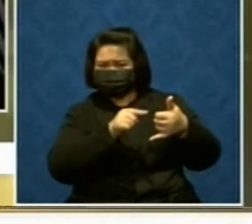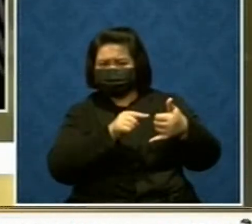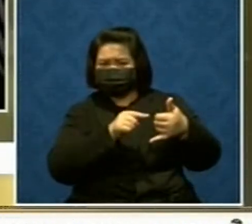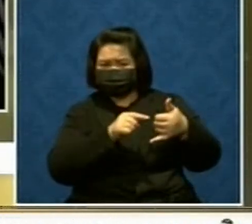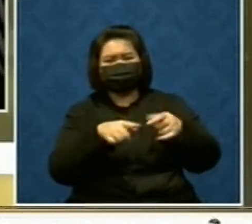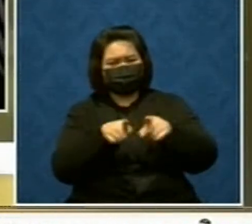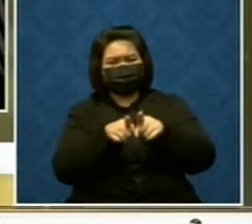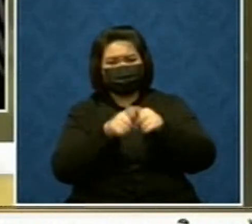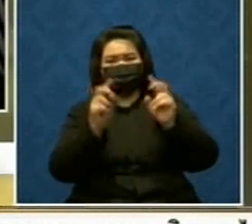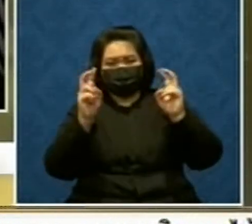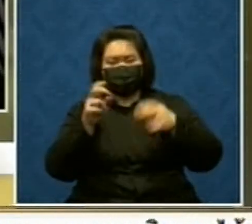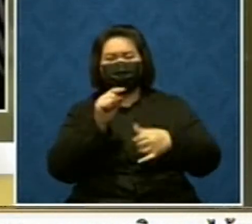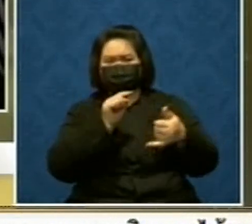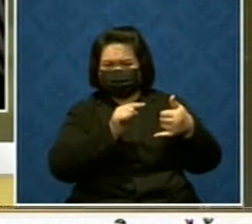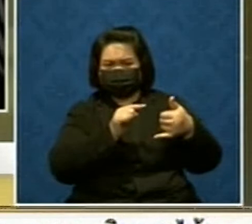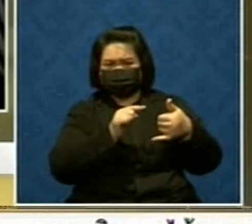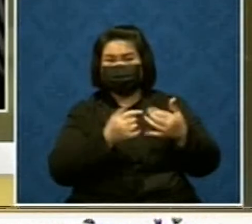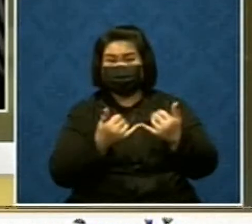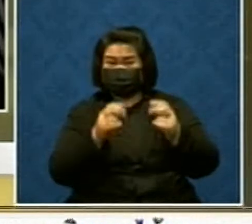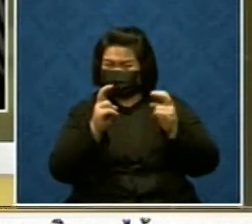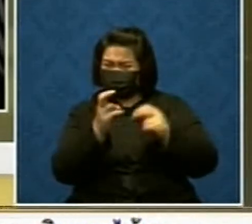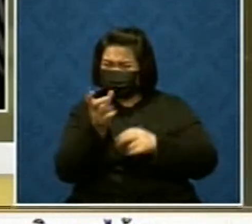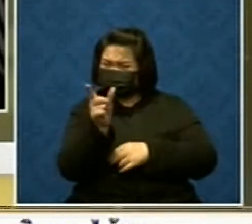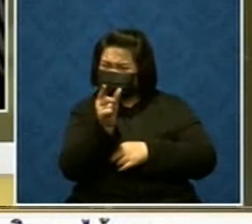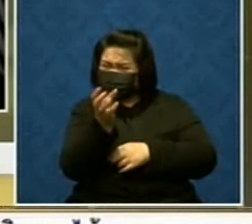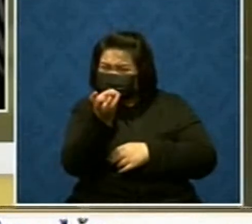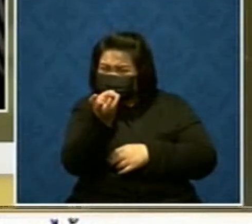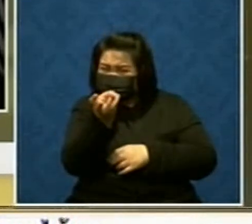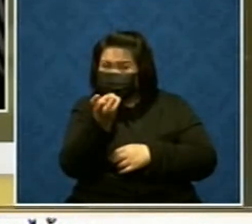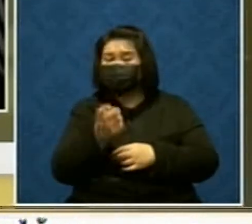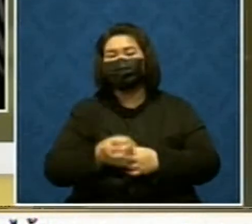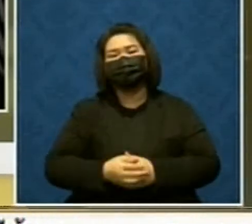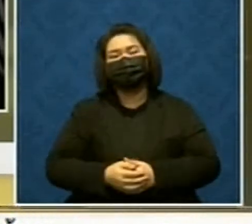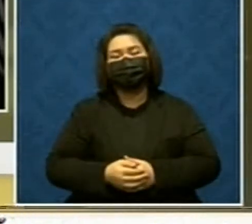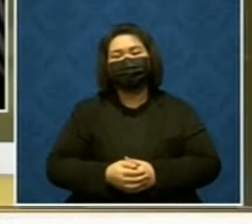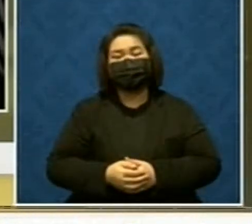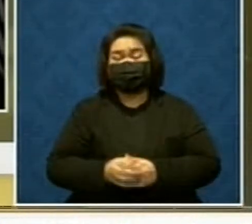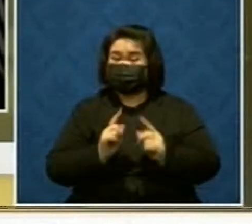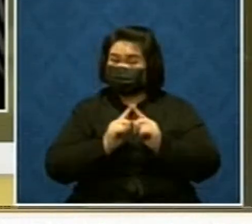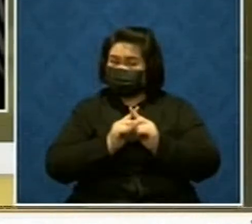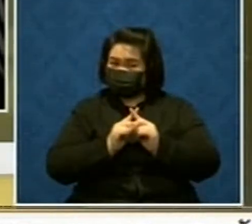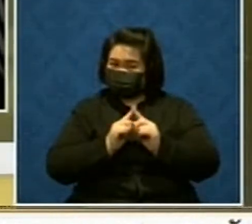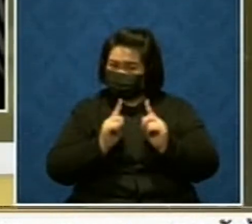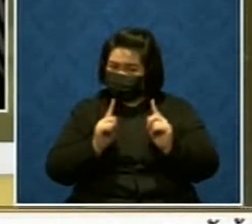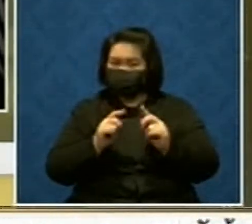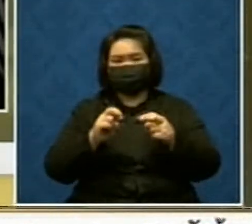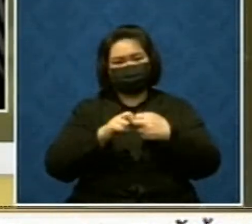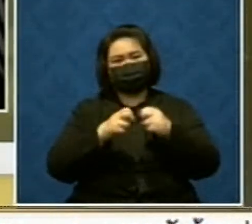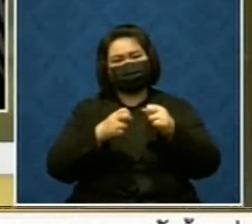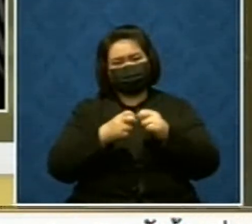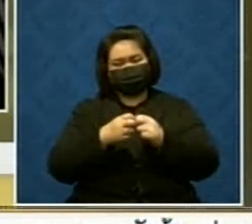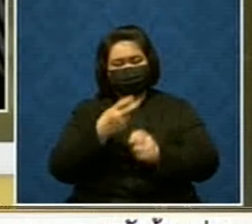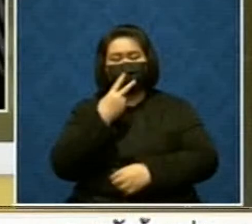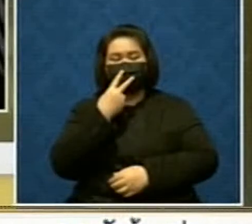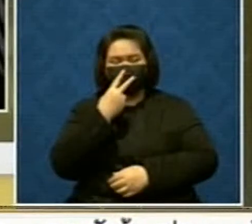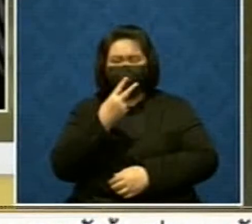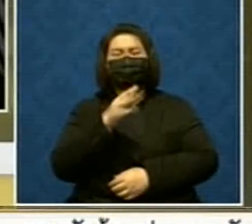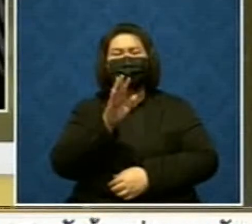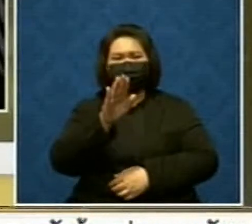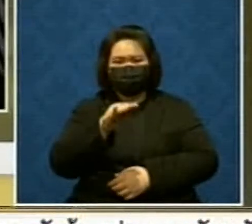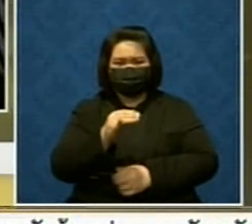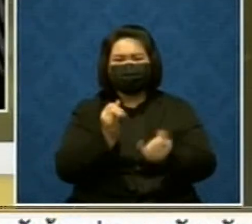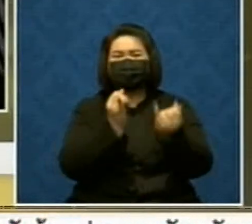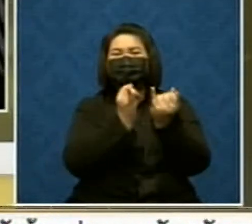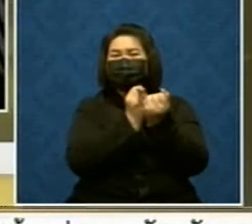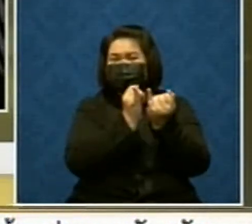แบบนี้แหละครับไอ้นี่แค่ประเด็นเดียวประเด็นเล็กๆแต่เป็นประเด็นสะท้อนให้เห็นว่าคนใกล้ชิดท่าน